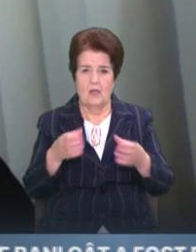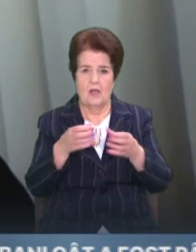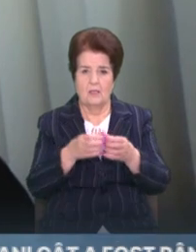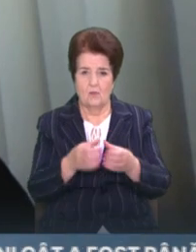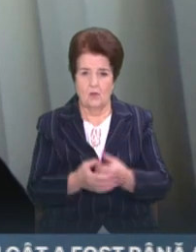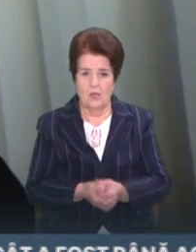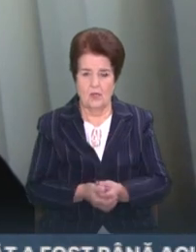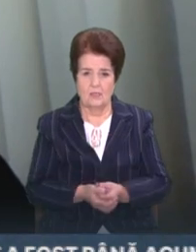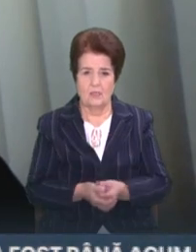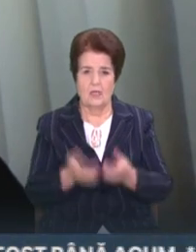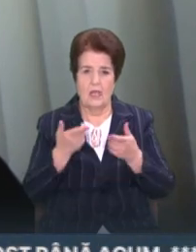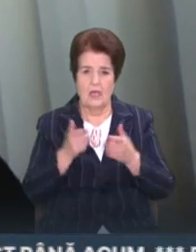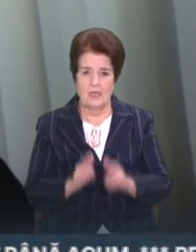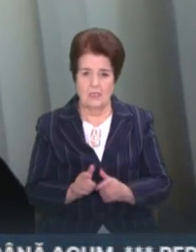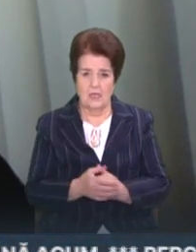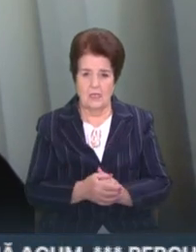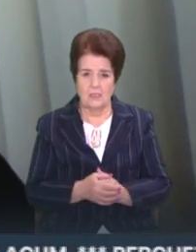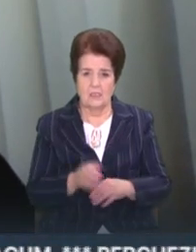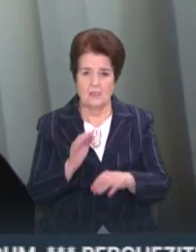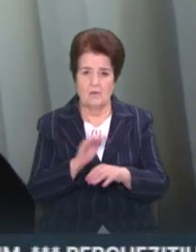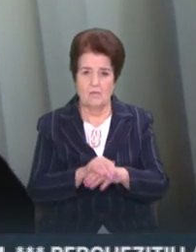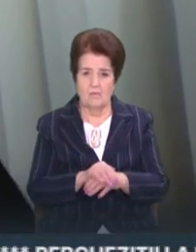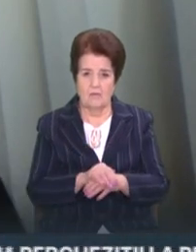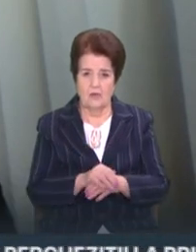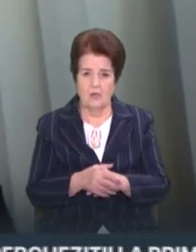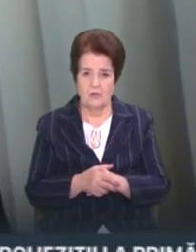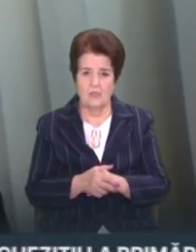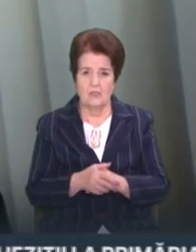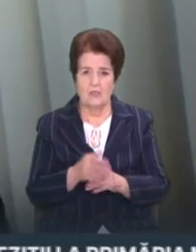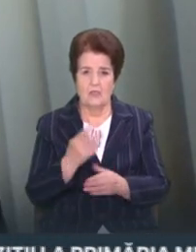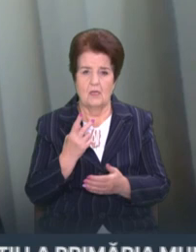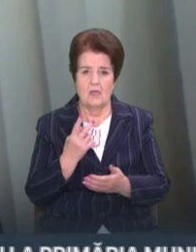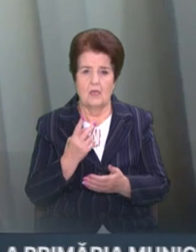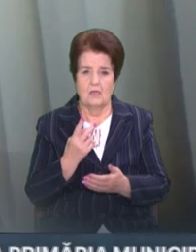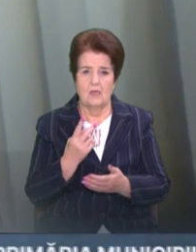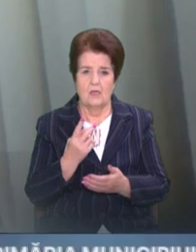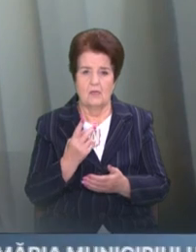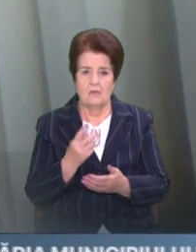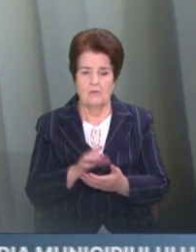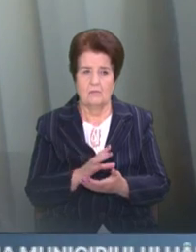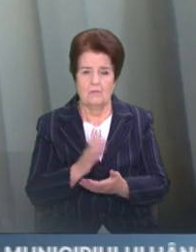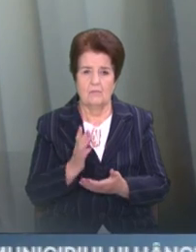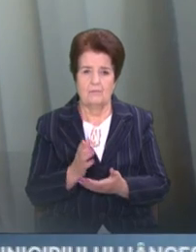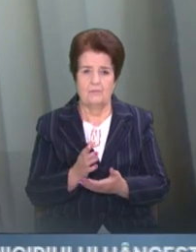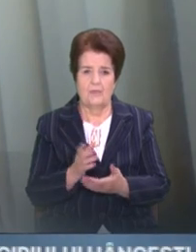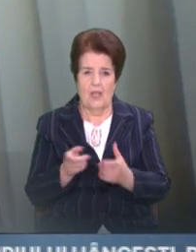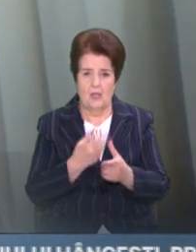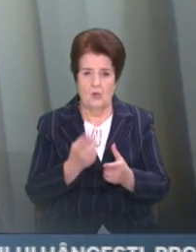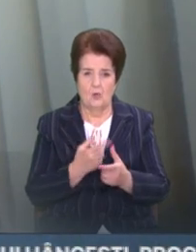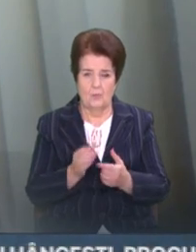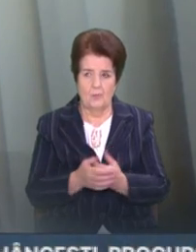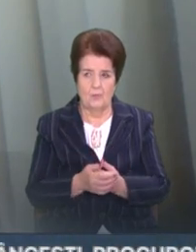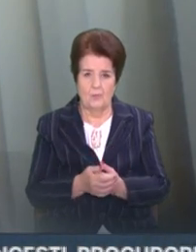categorii de vulnerabilitate în funcție de datele oficiale pe care le deține statul prin intermediul diferitor